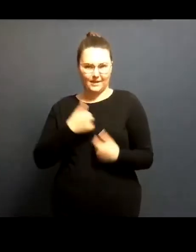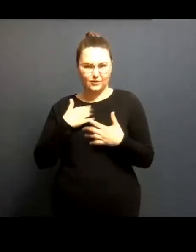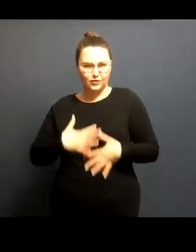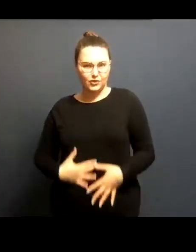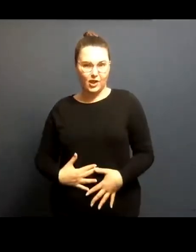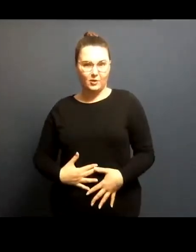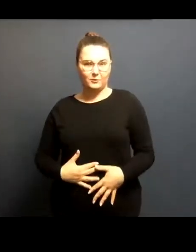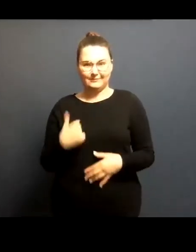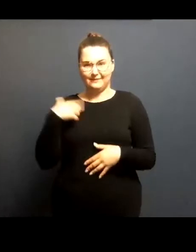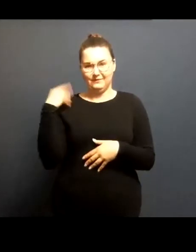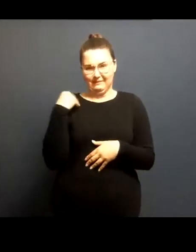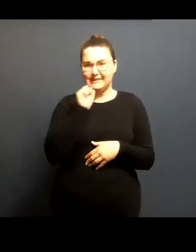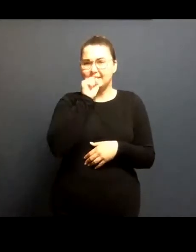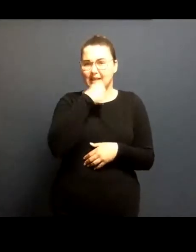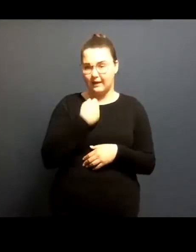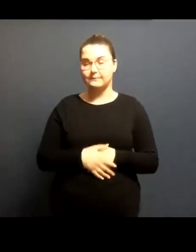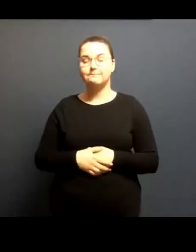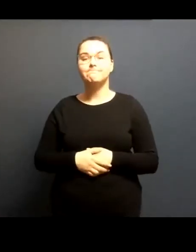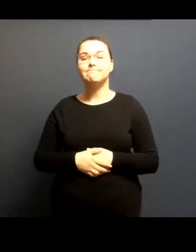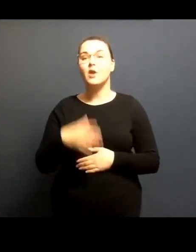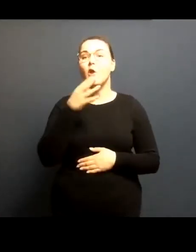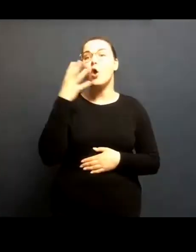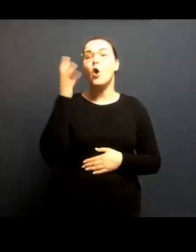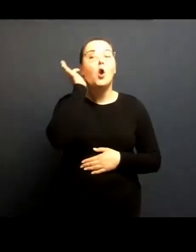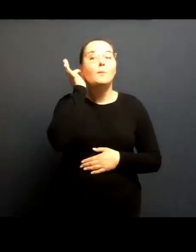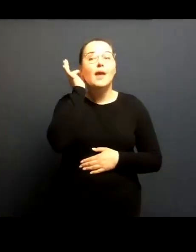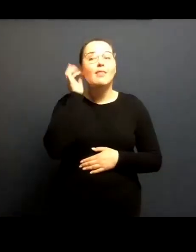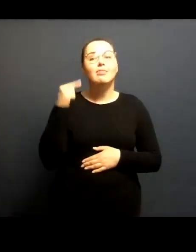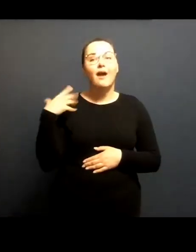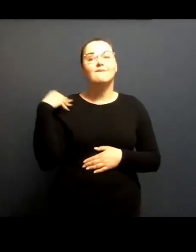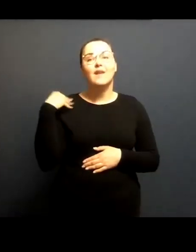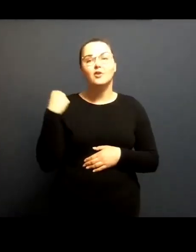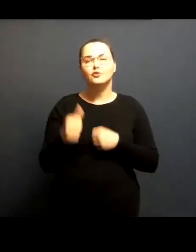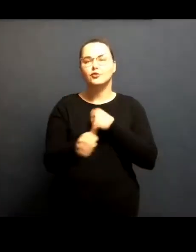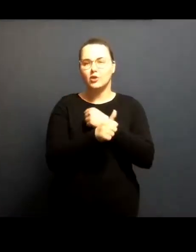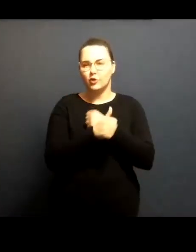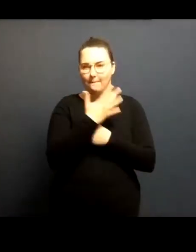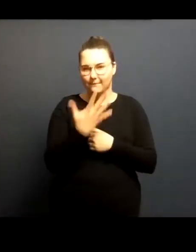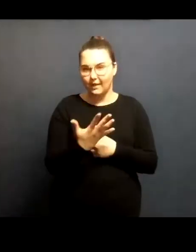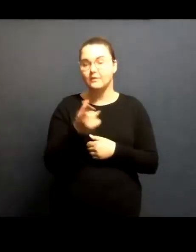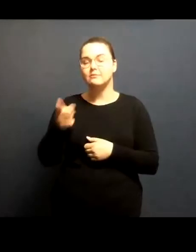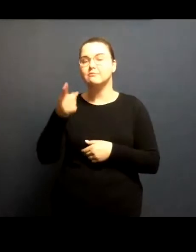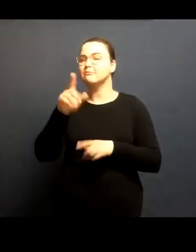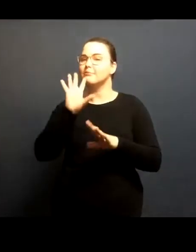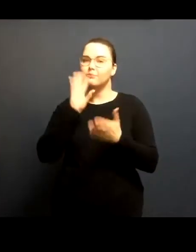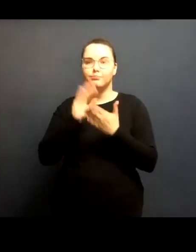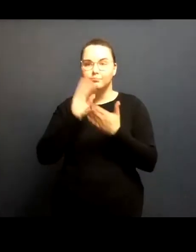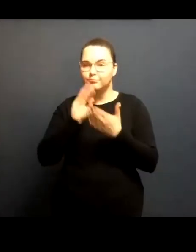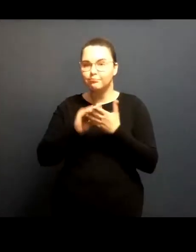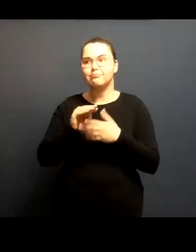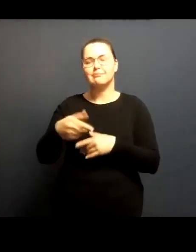64-letnia kobieta. Moje ciało to worek na kości. Stary człowiek nie może być atrakcyjny.